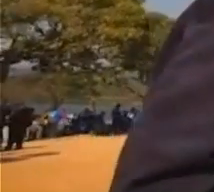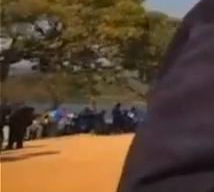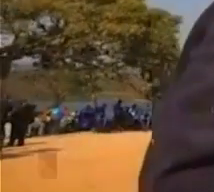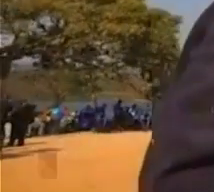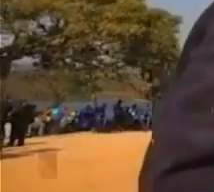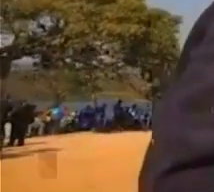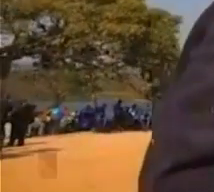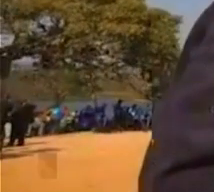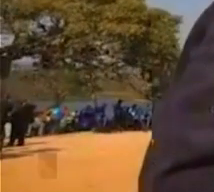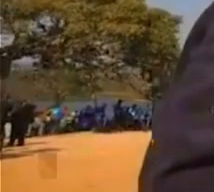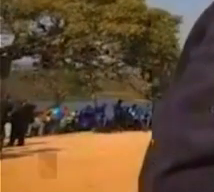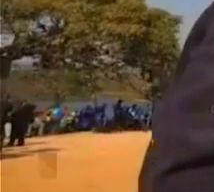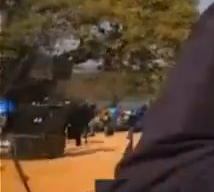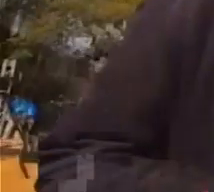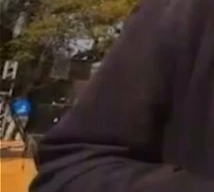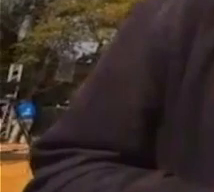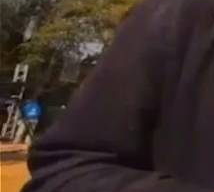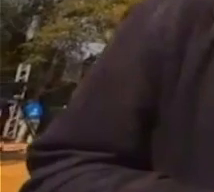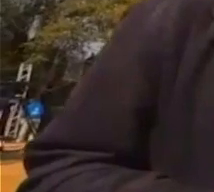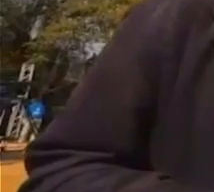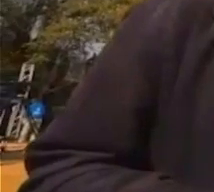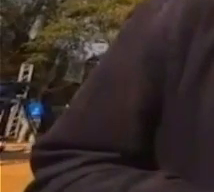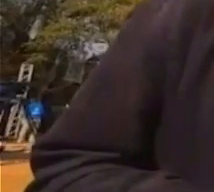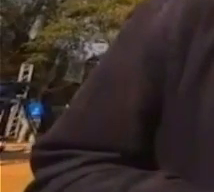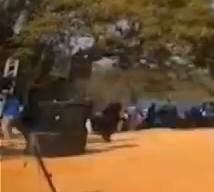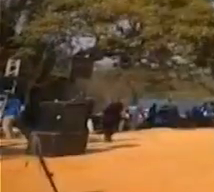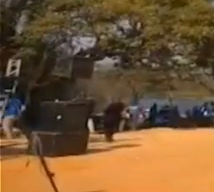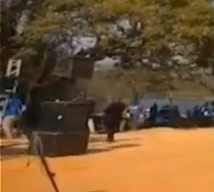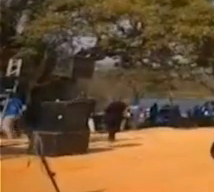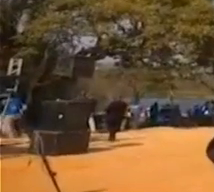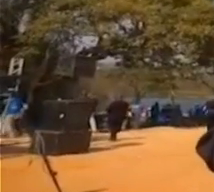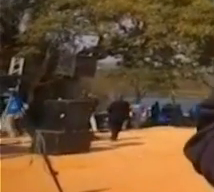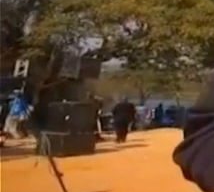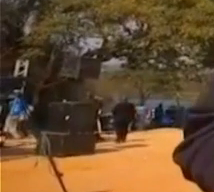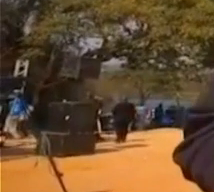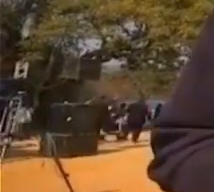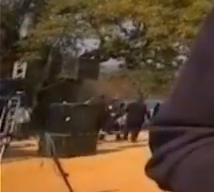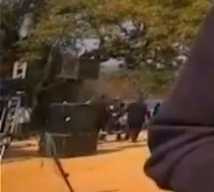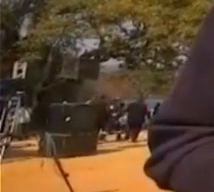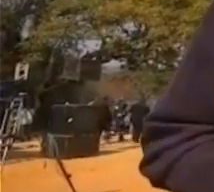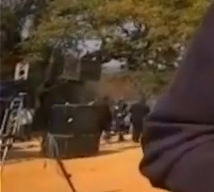peu. Nous venons de aujourd'hui où